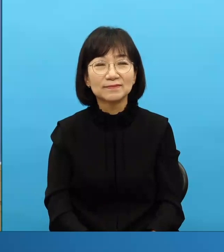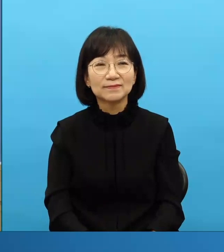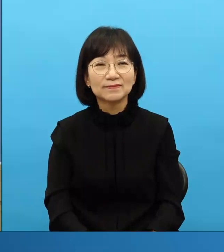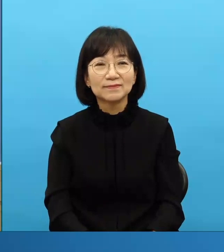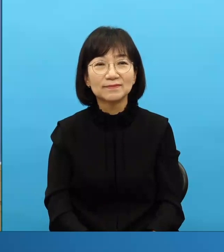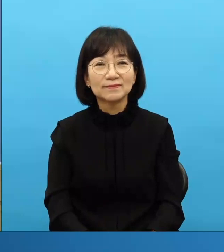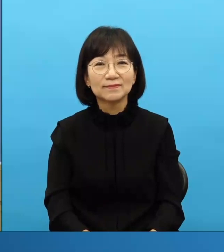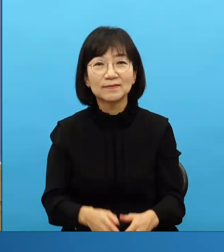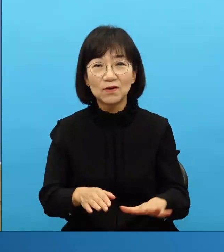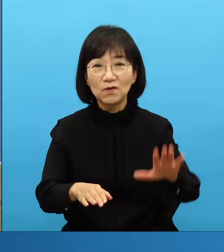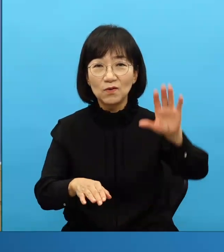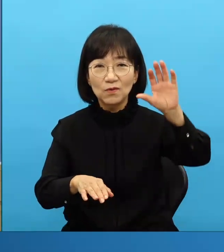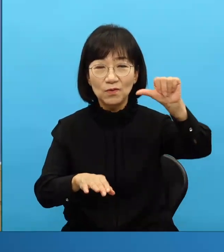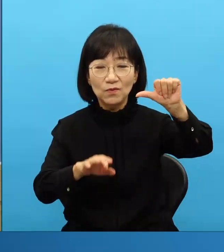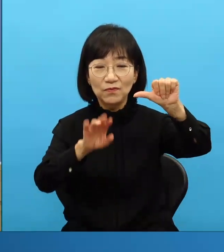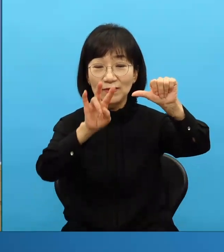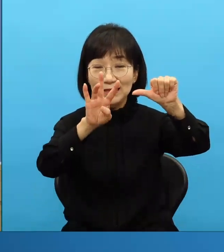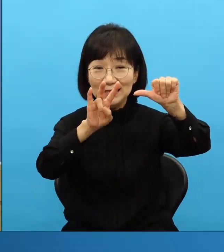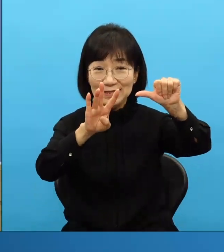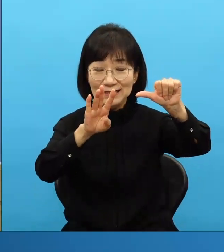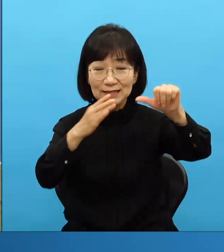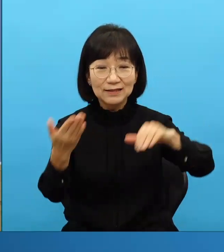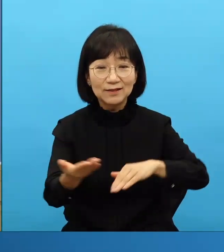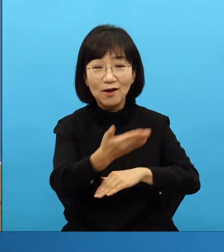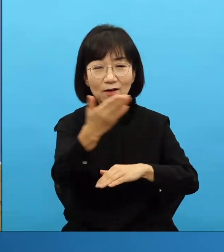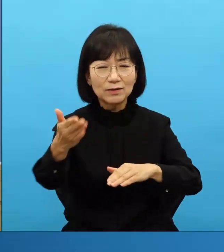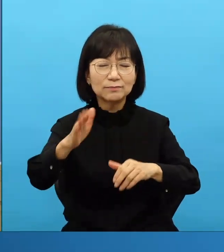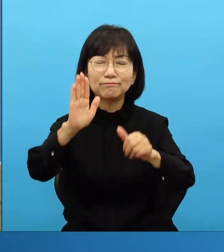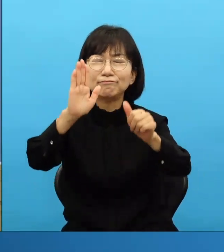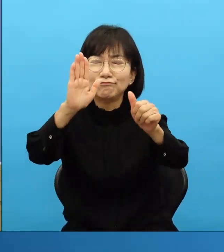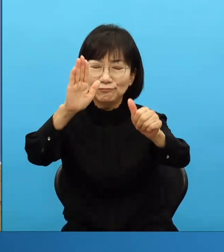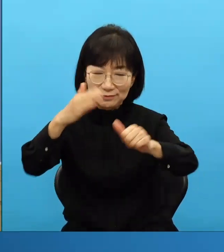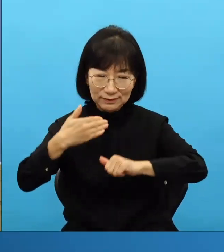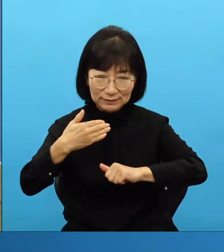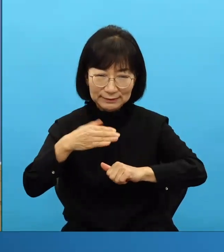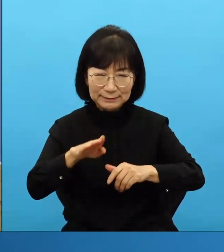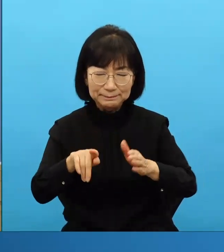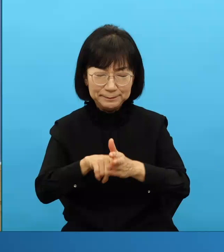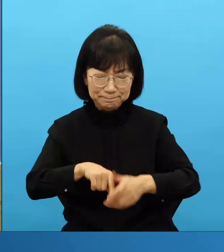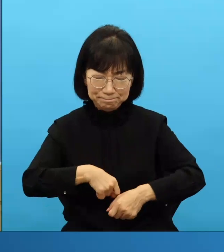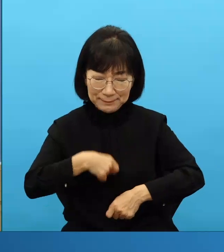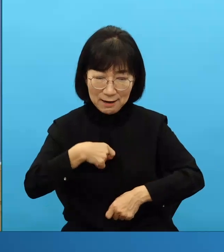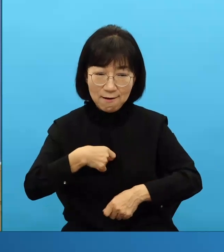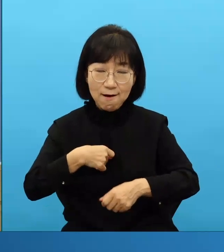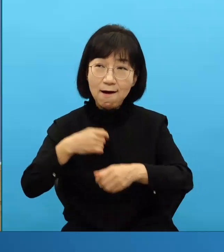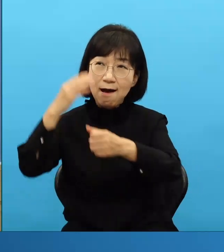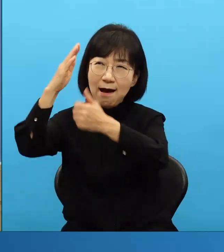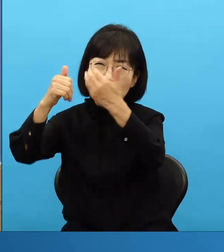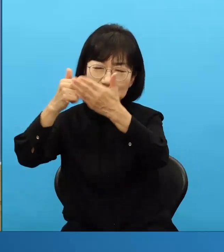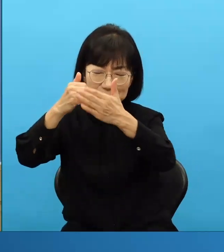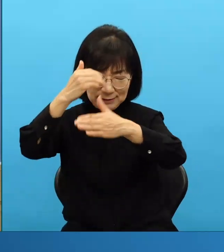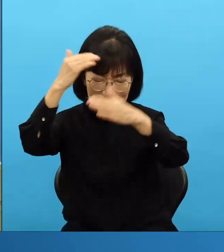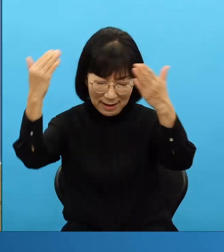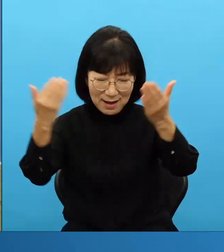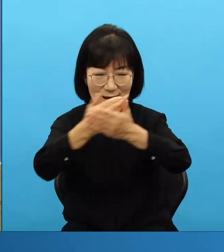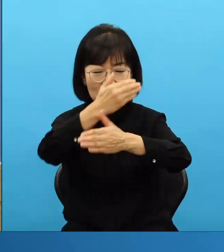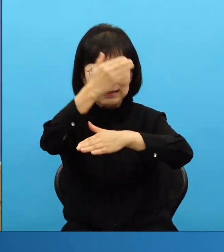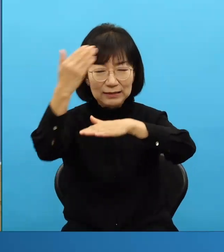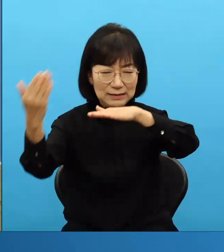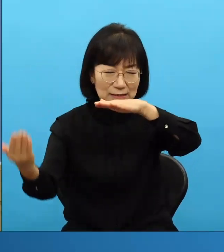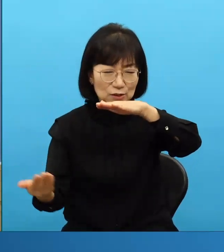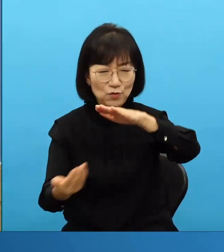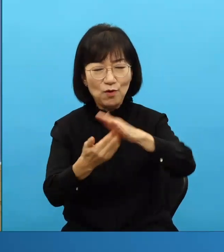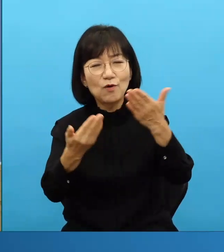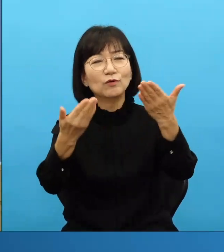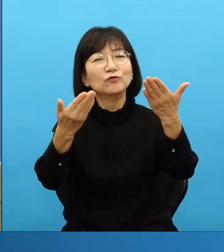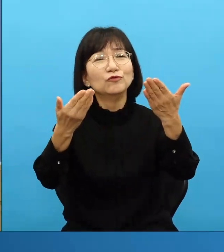자, promise. 24절에 보니까 너희를 부르신 이는 미쁘시니 그가 또한 이루시리라. 24, the one who calls you is faithful and He will